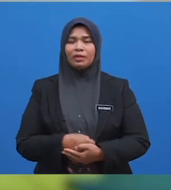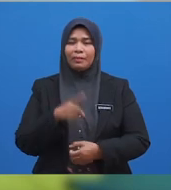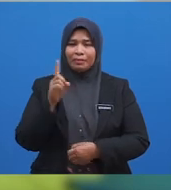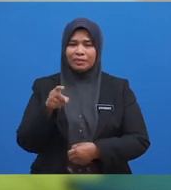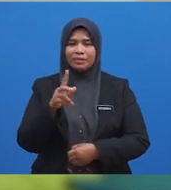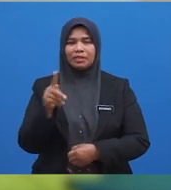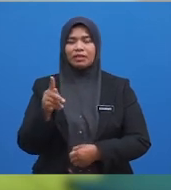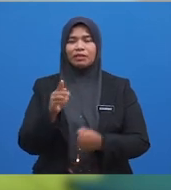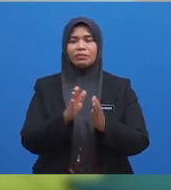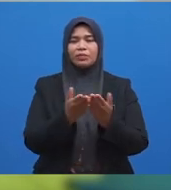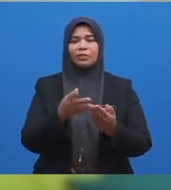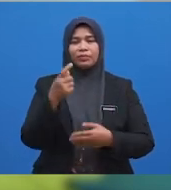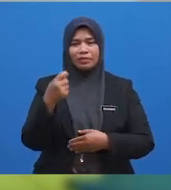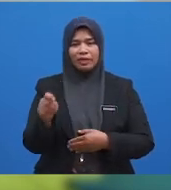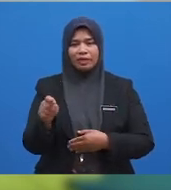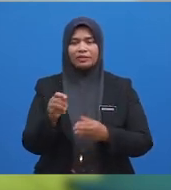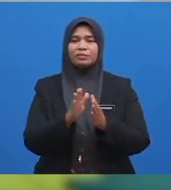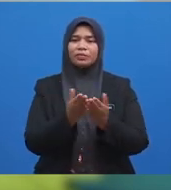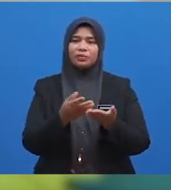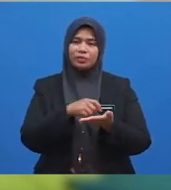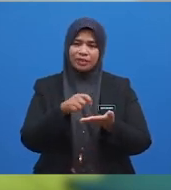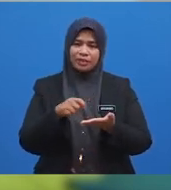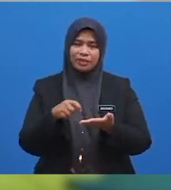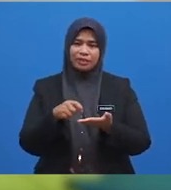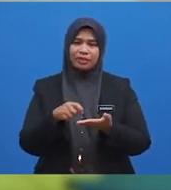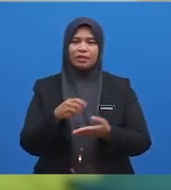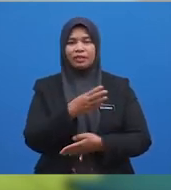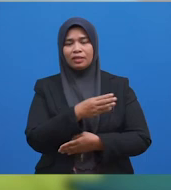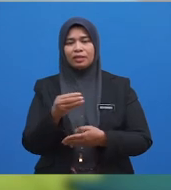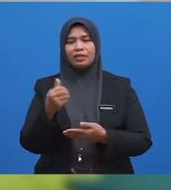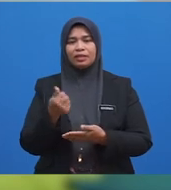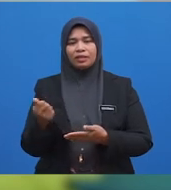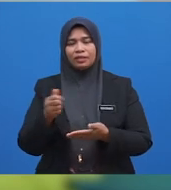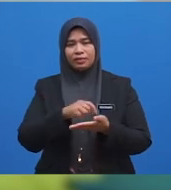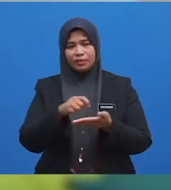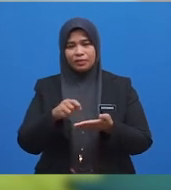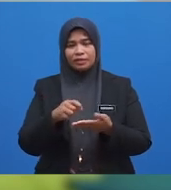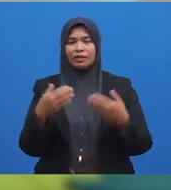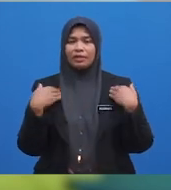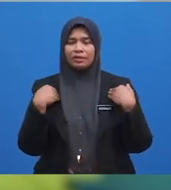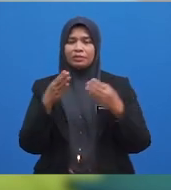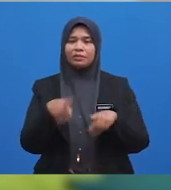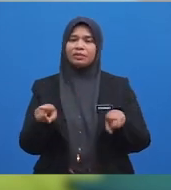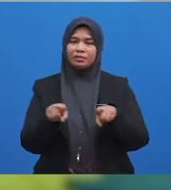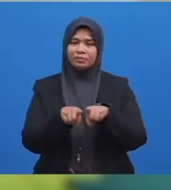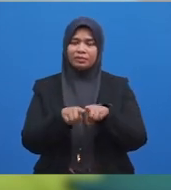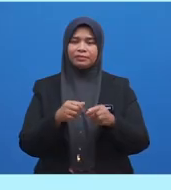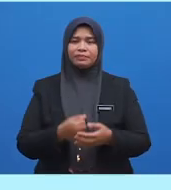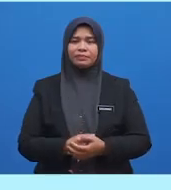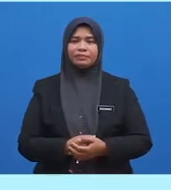pastikan buku teks buku catatan Hai dan anak tulis ada bersama kamu